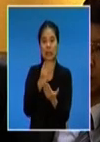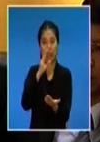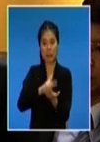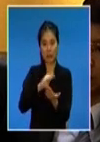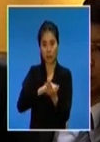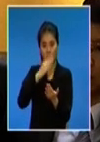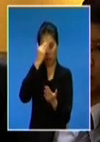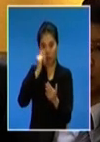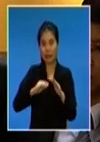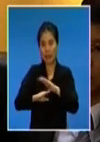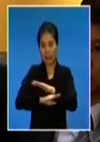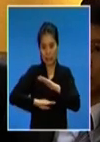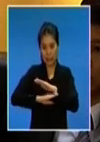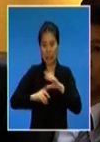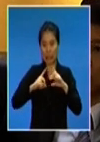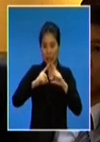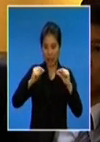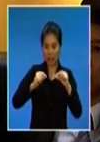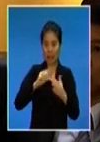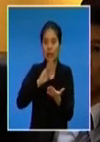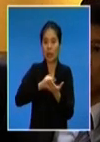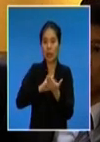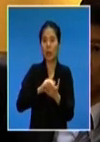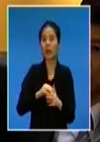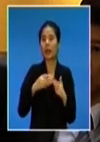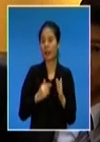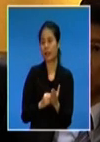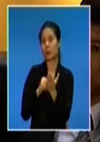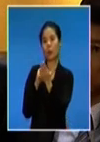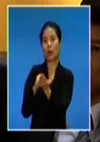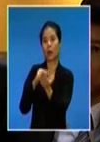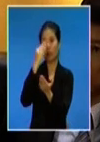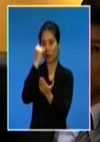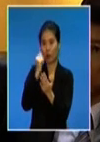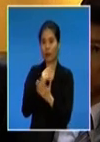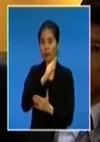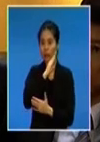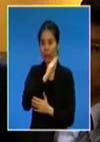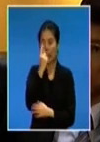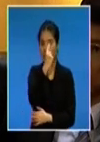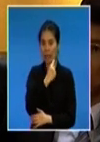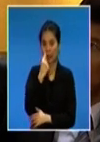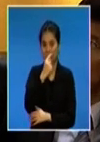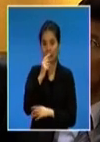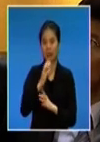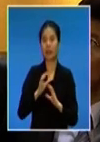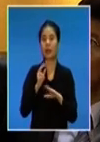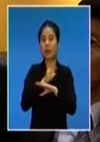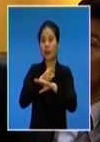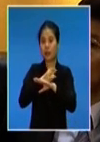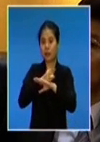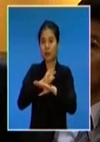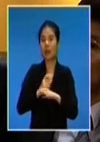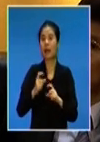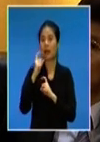ด้วยเป็นประกอบคดีได้ด้วยแล้วก็อย่างที่ท่านว่ามันจะส่งผลมากที่สำคัญเนี่ยคนที่ติดกล้องเนี่ยเขาจะต้อง